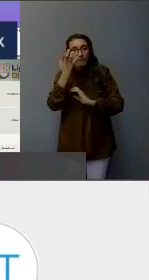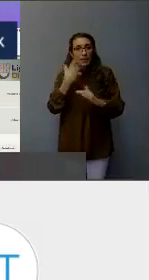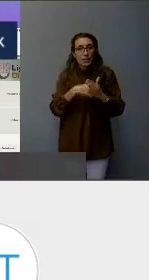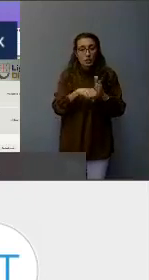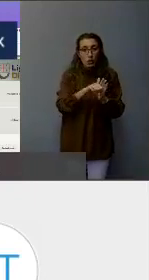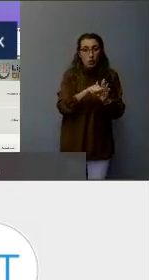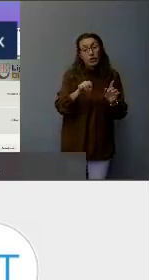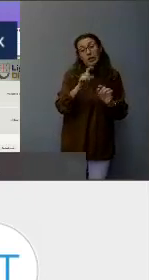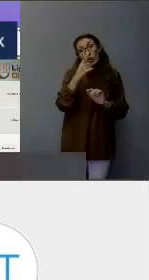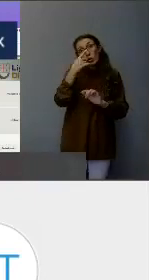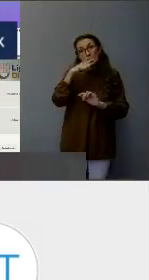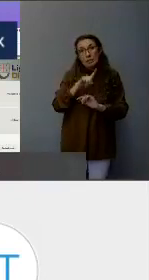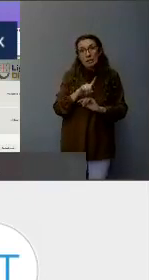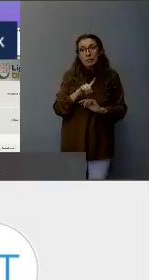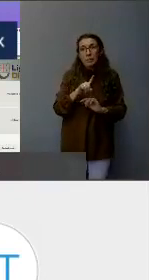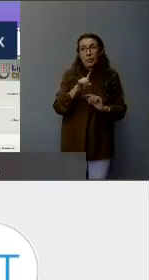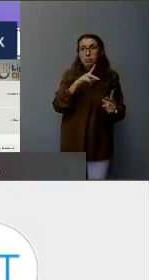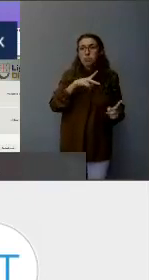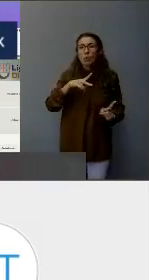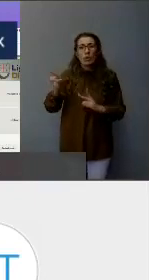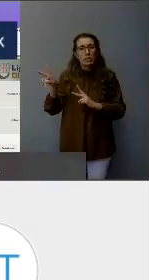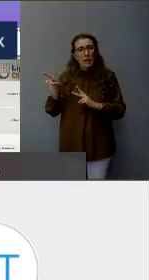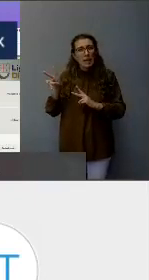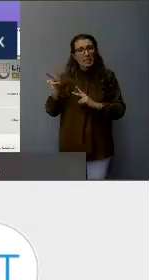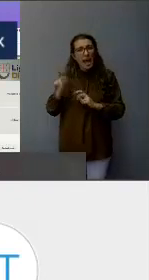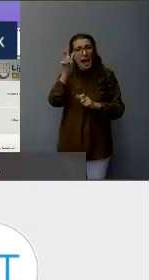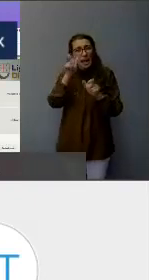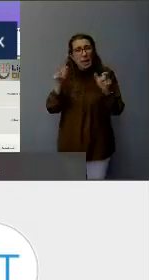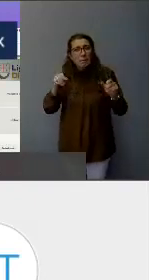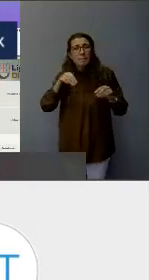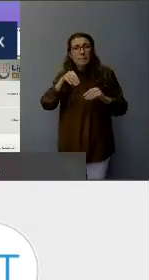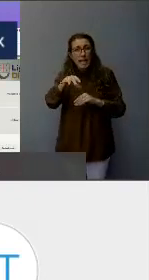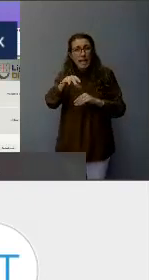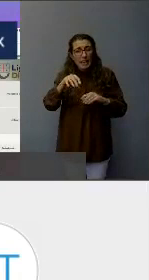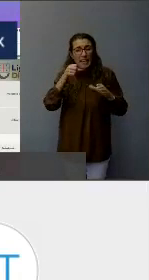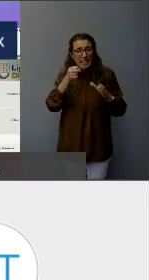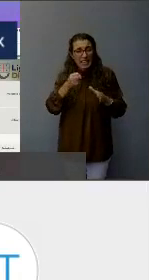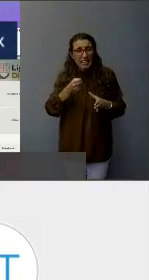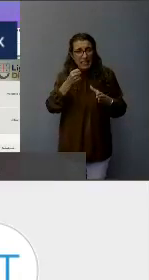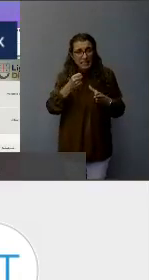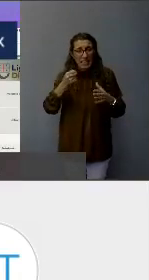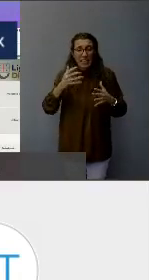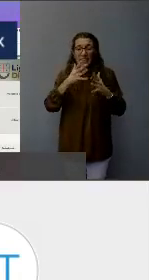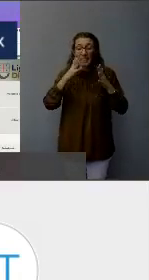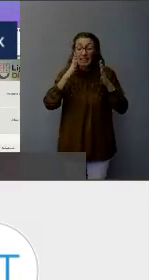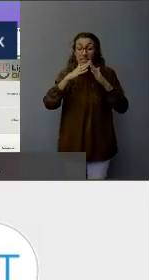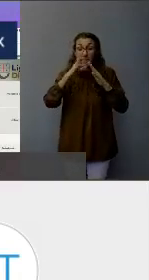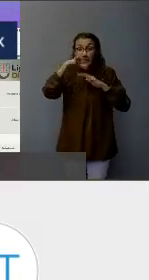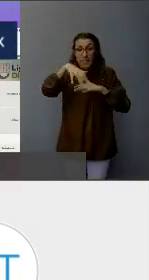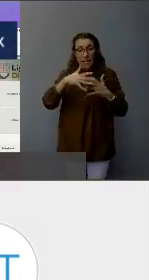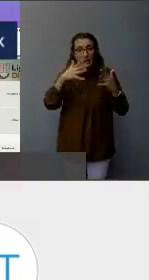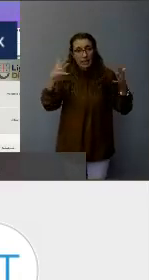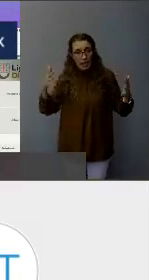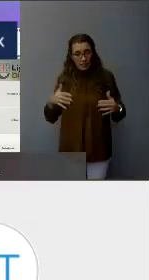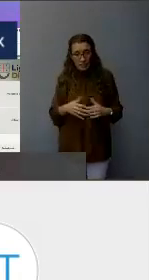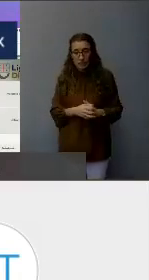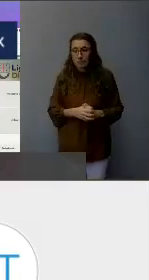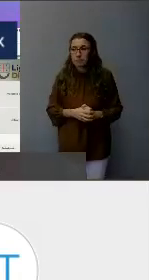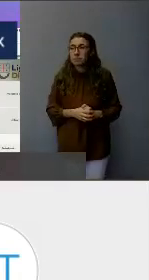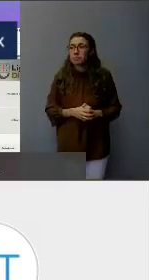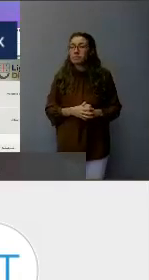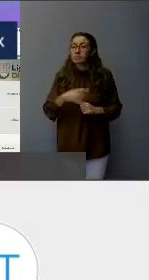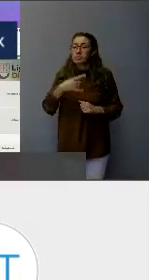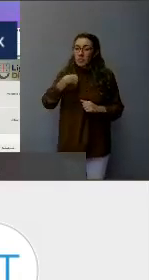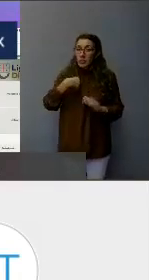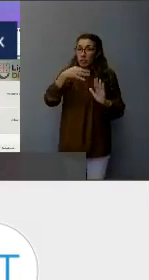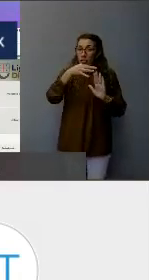ospitale per pellegrini e villagrande ho citato in particolare questo